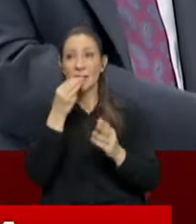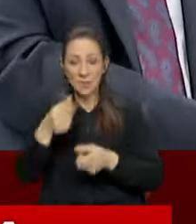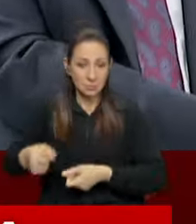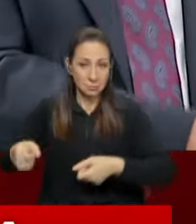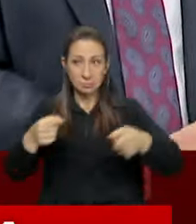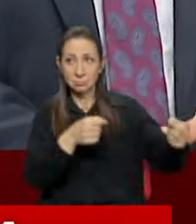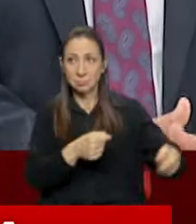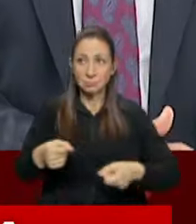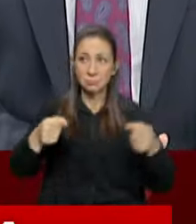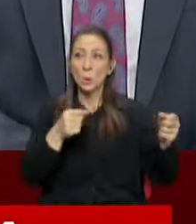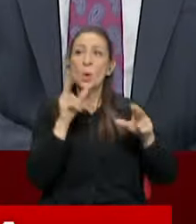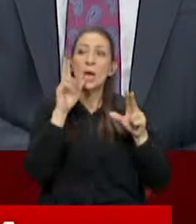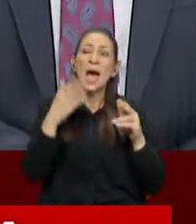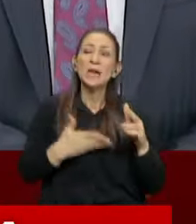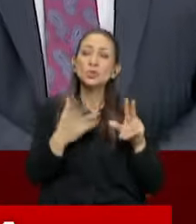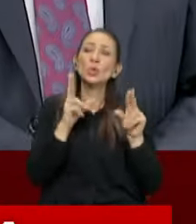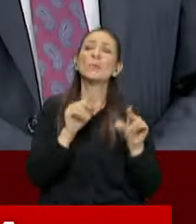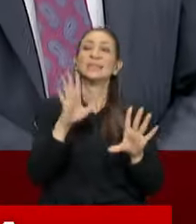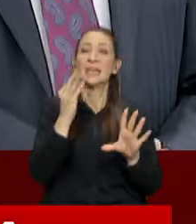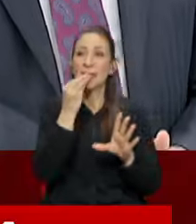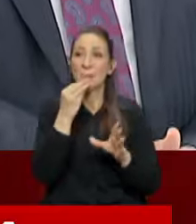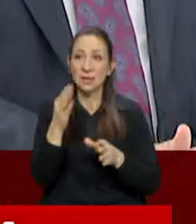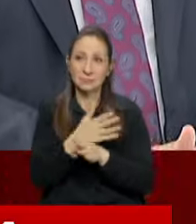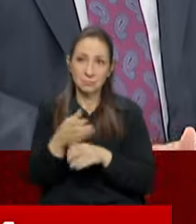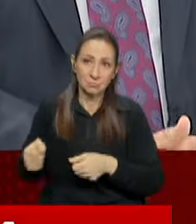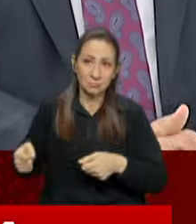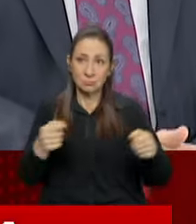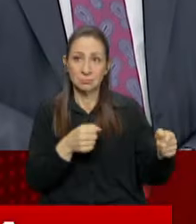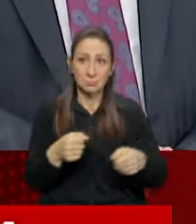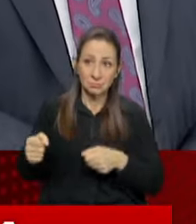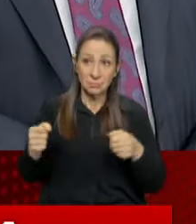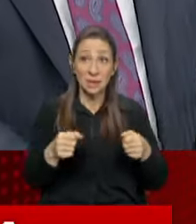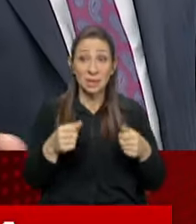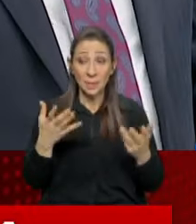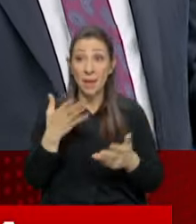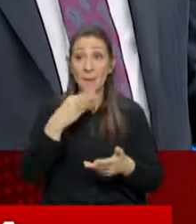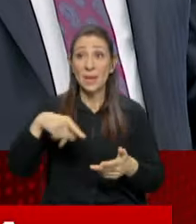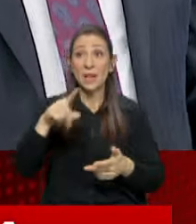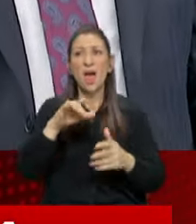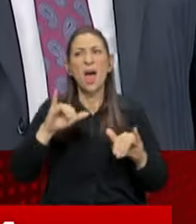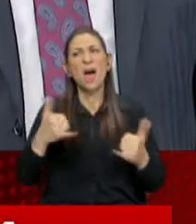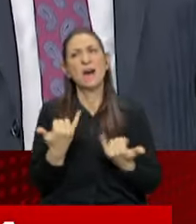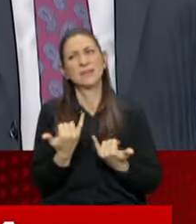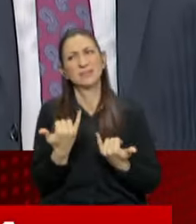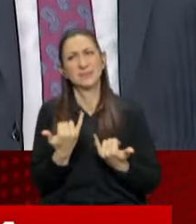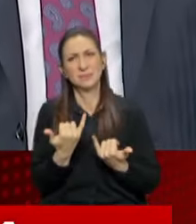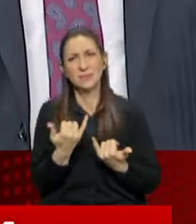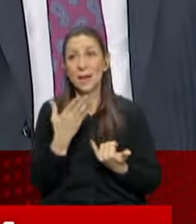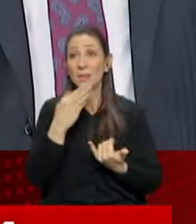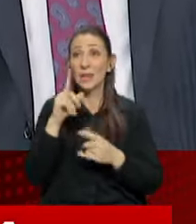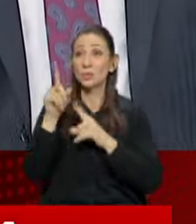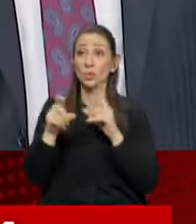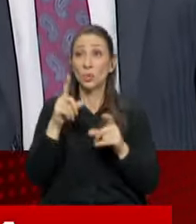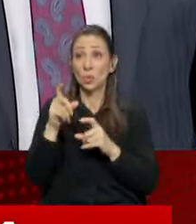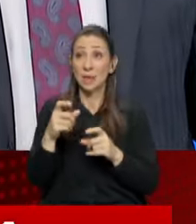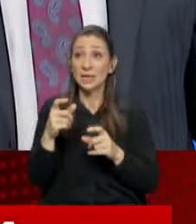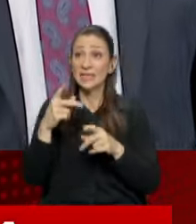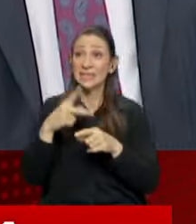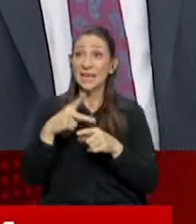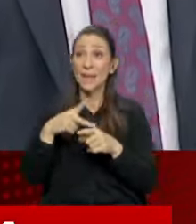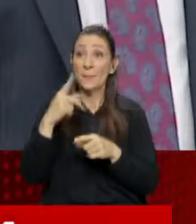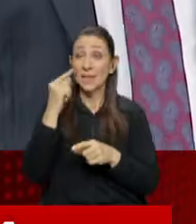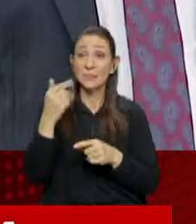biz yataklarına aç girmesinler diye yemek götüreceğiz. Tabii emeklilerin hali çok perişan. Emekliler de soruyor. Emekliler arşan. Zeydan